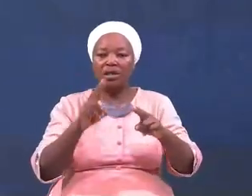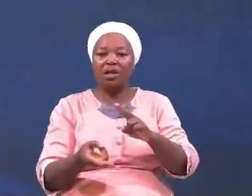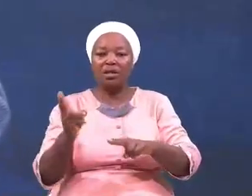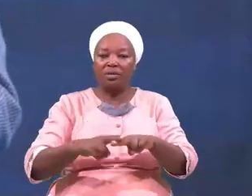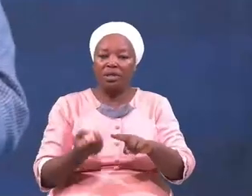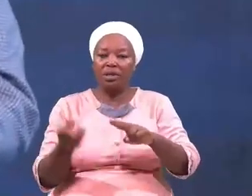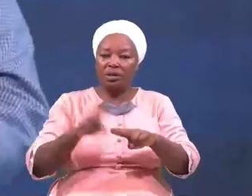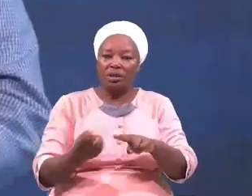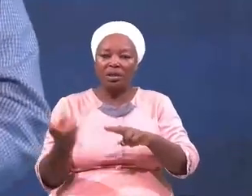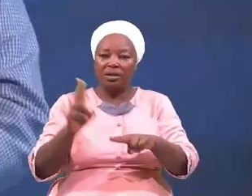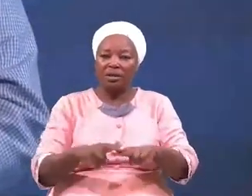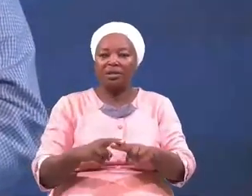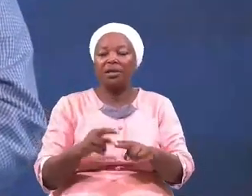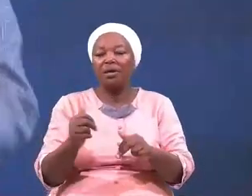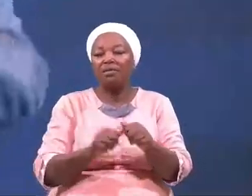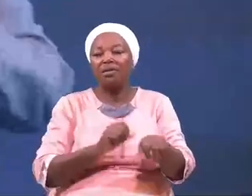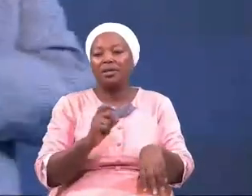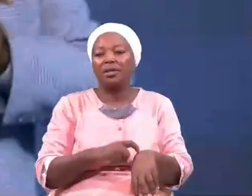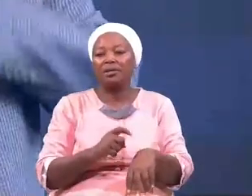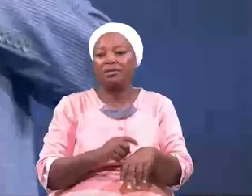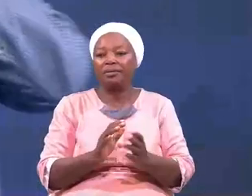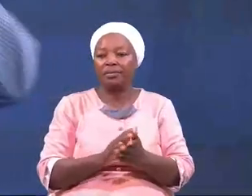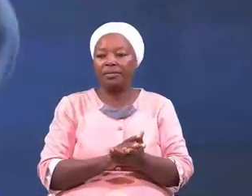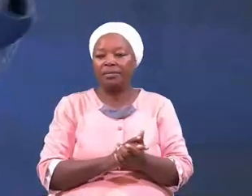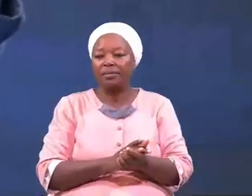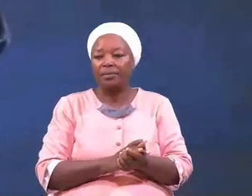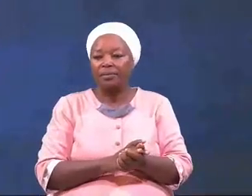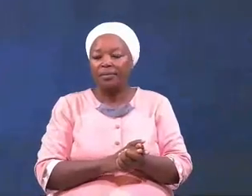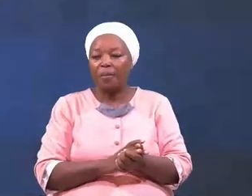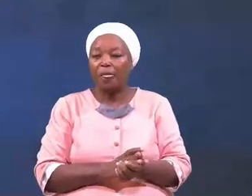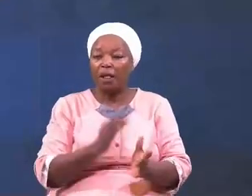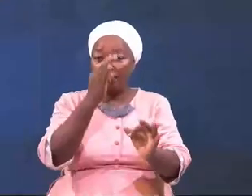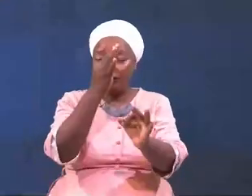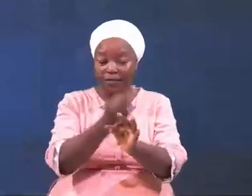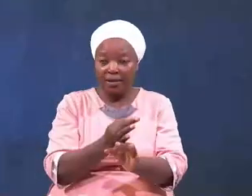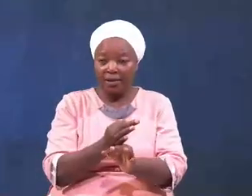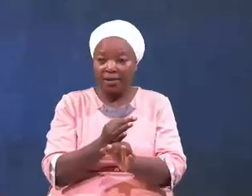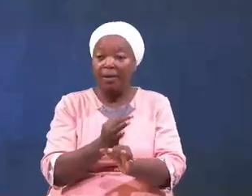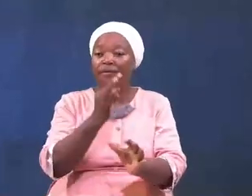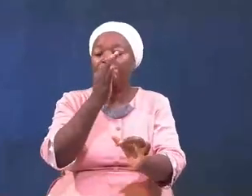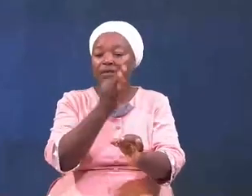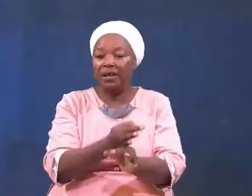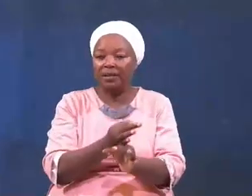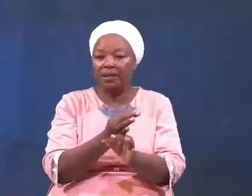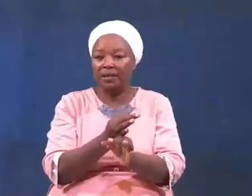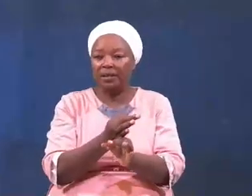Votre provision ne va pas décroître, mais cela ira toujours en croissant. La foi,